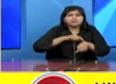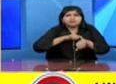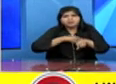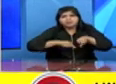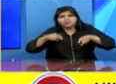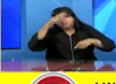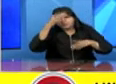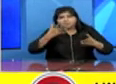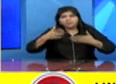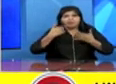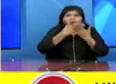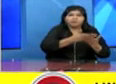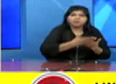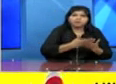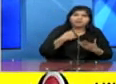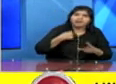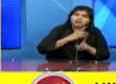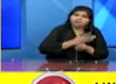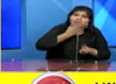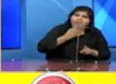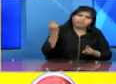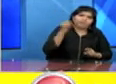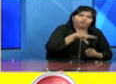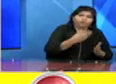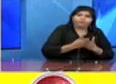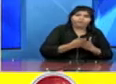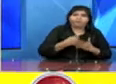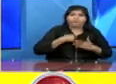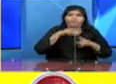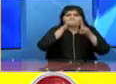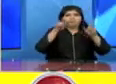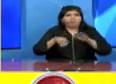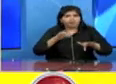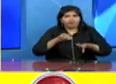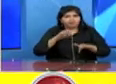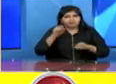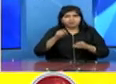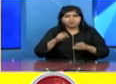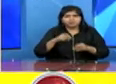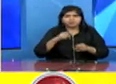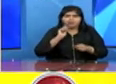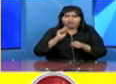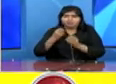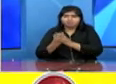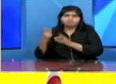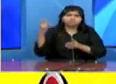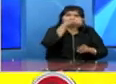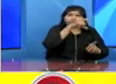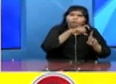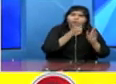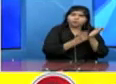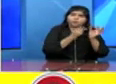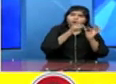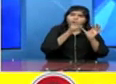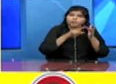निकले हैं तो अपना अनुभव मैं सुनना चाहता था। मैं आईटी सेक्टर के एम्प्लॉई हूँ। काम के वजह से दुबई गया था मैं मीटिंग्स के